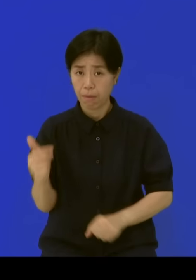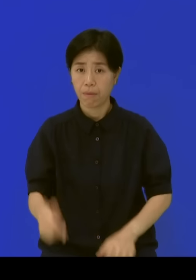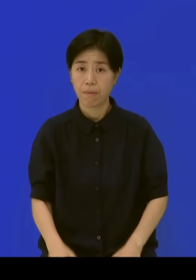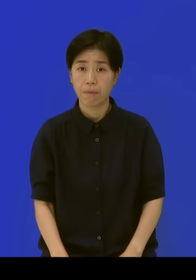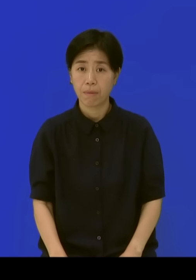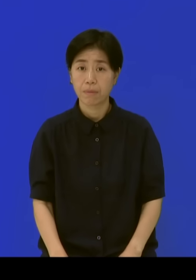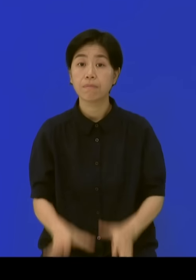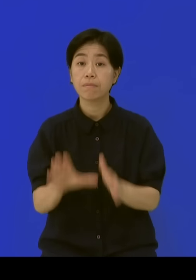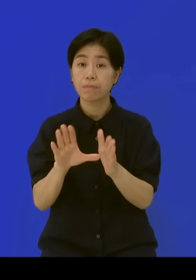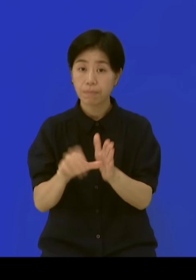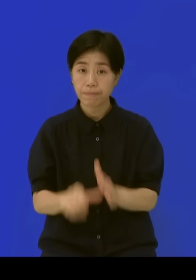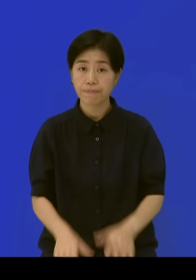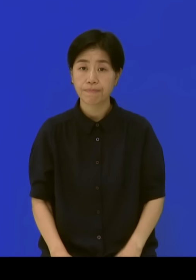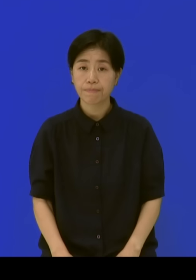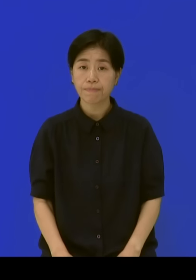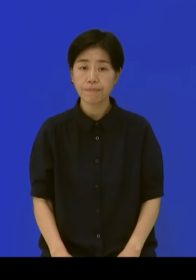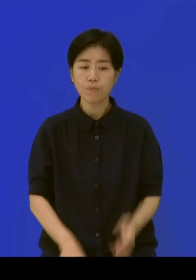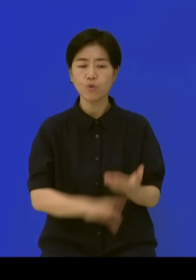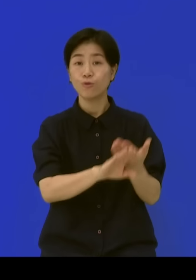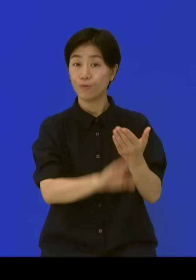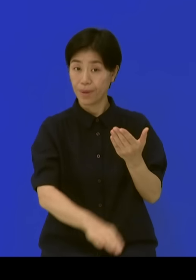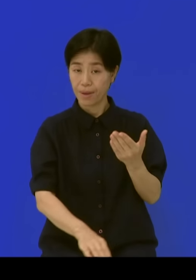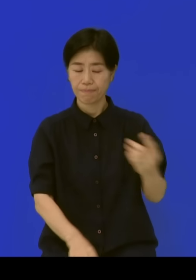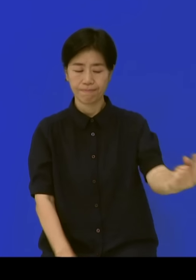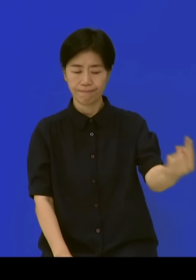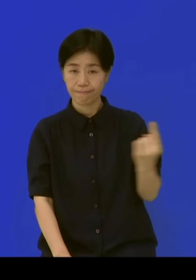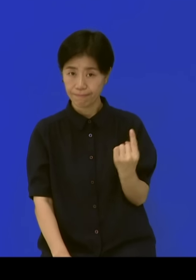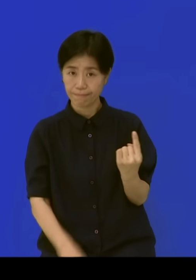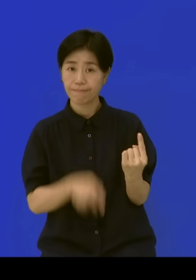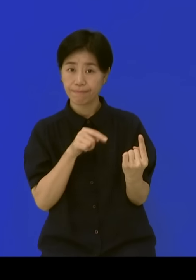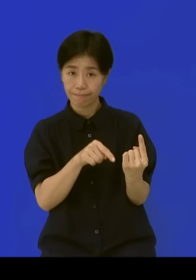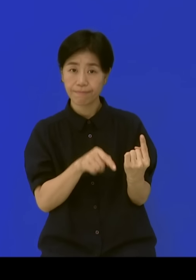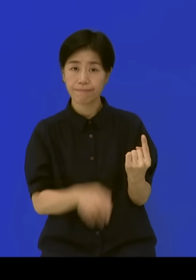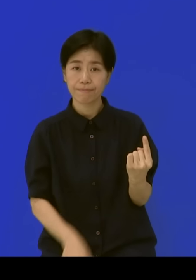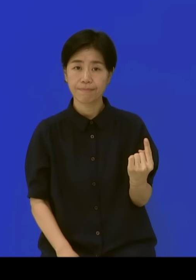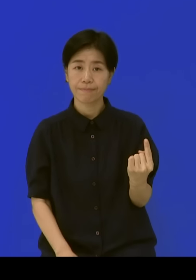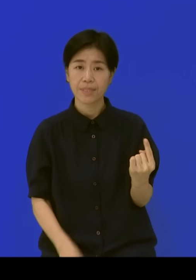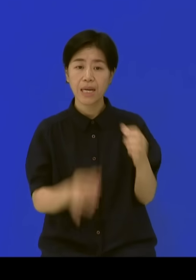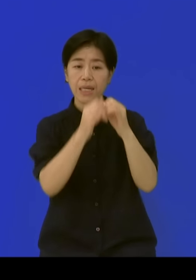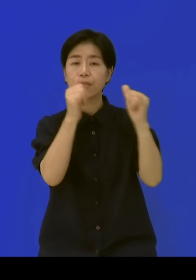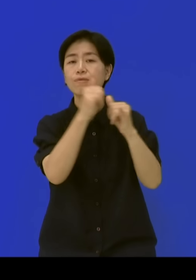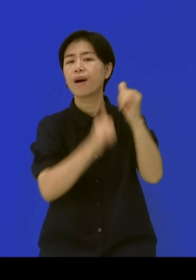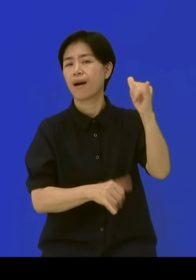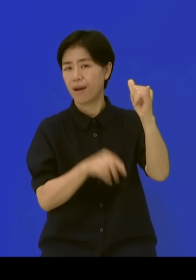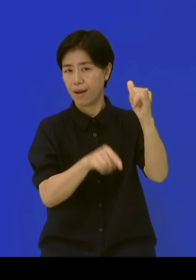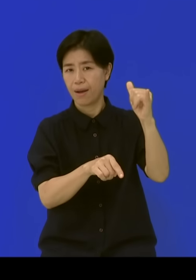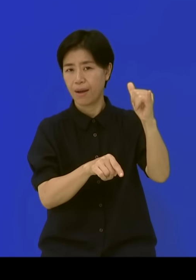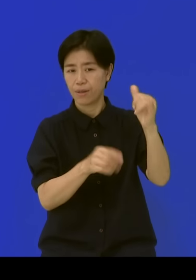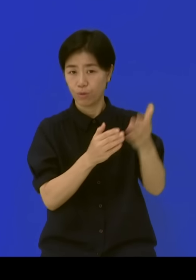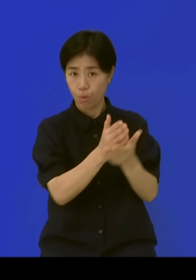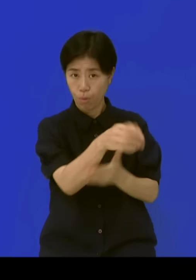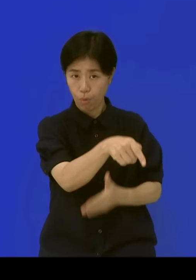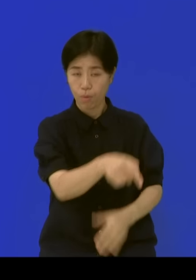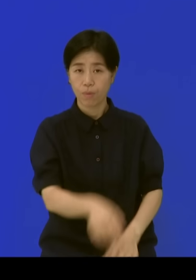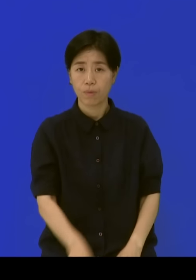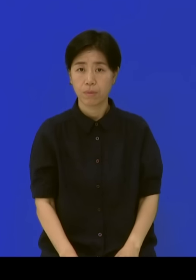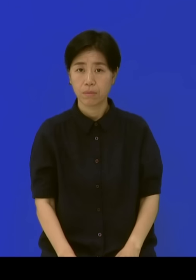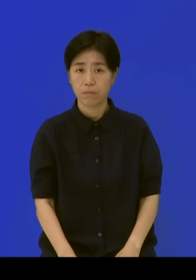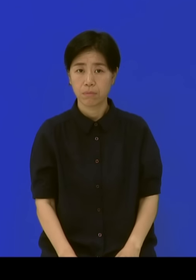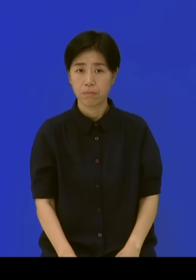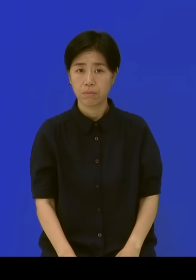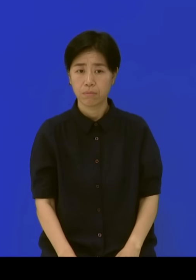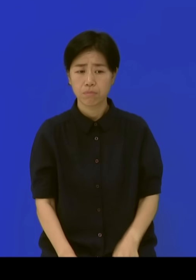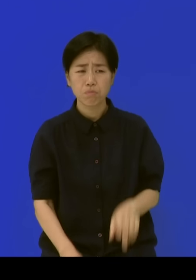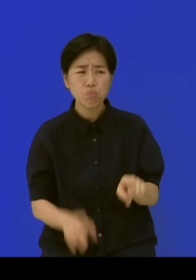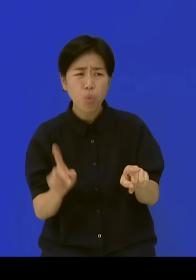이제 제 인류학 하는 후배 한 분이 저희 병원에 저는 그때 인류학이 뭔지도 몰랐던 시절이었어요. 네. 근데 저희